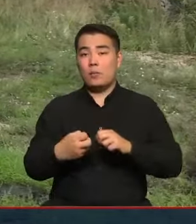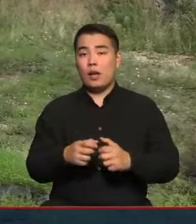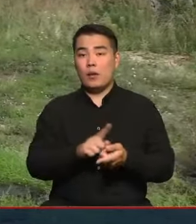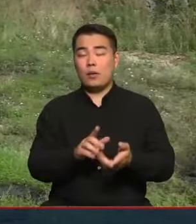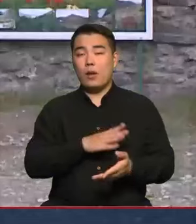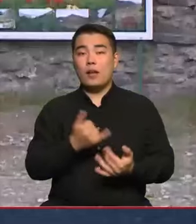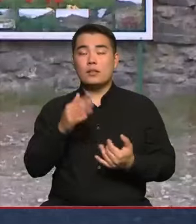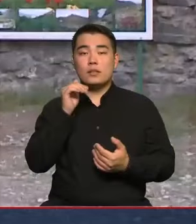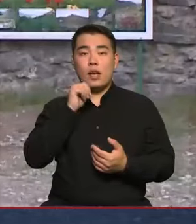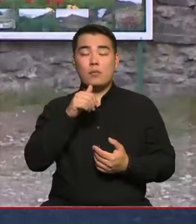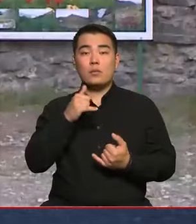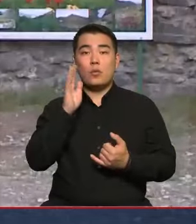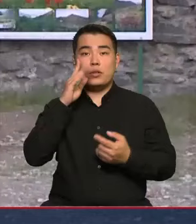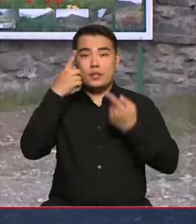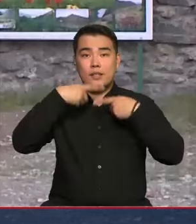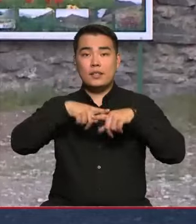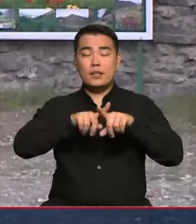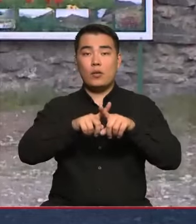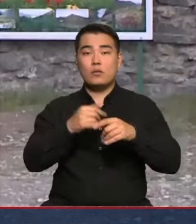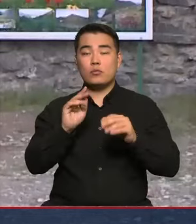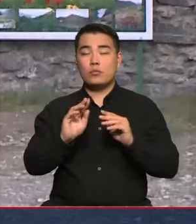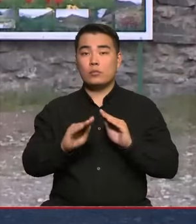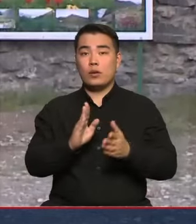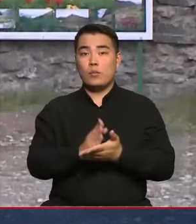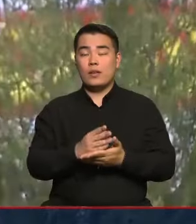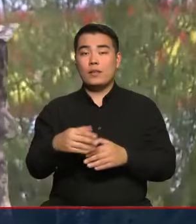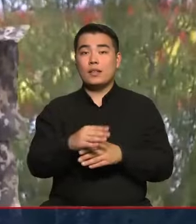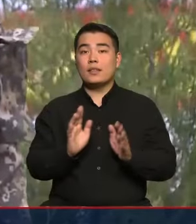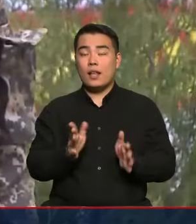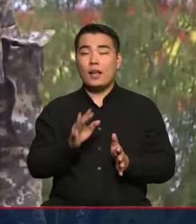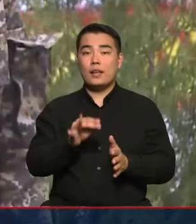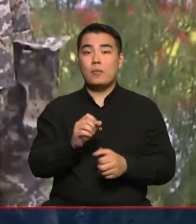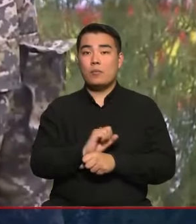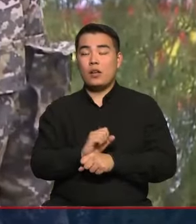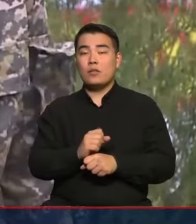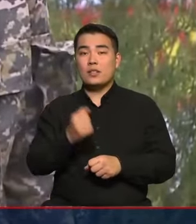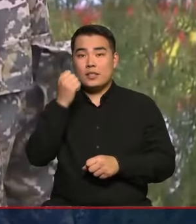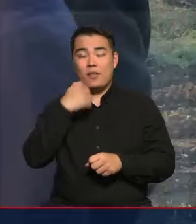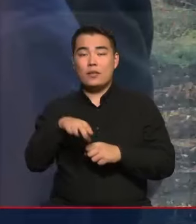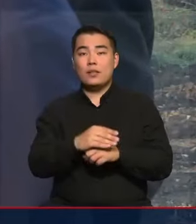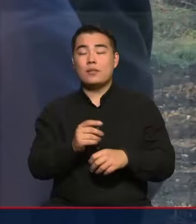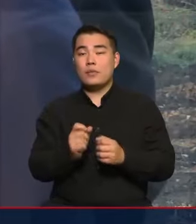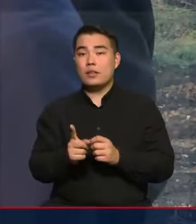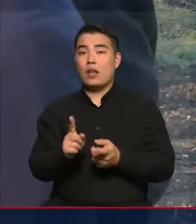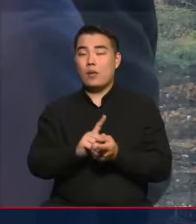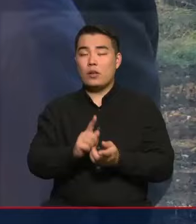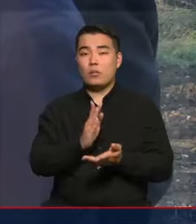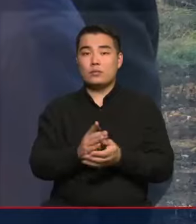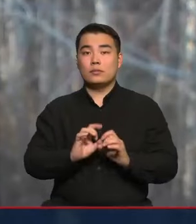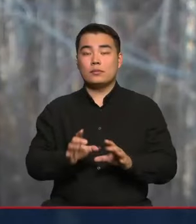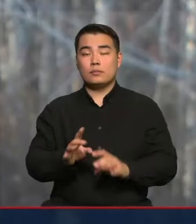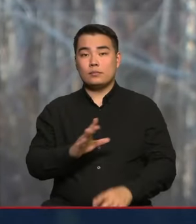жаңармақ. Алдағы 5 жылда тозығы жеткен тракторлар мен жеңіл көліктер түгел есептен шығады дейді министр. Осылайша орман қорын көбейту